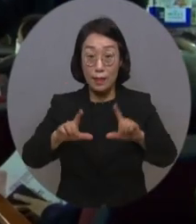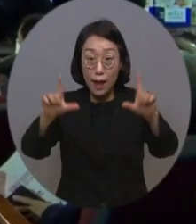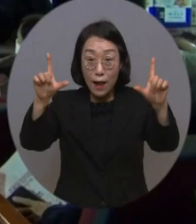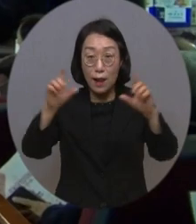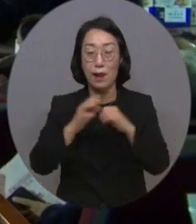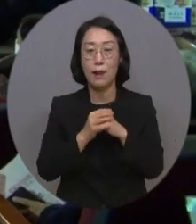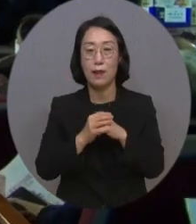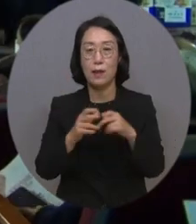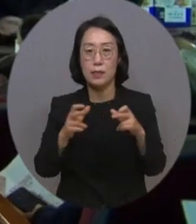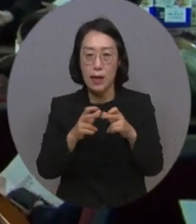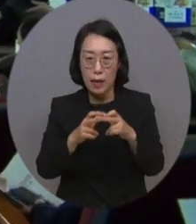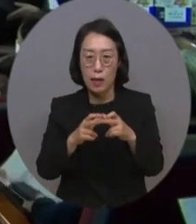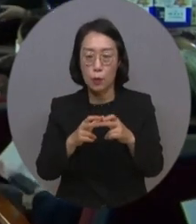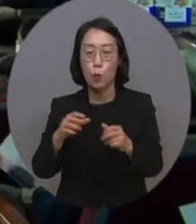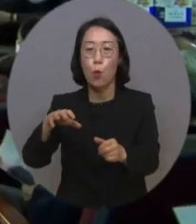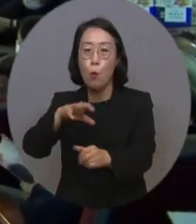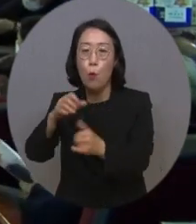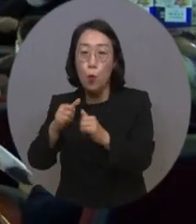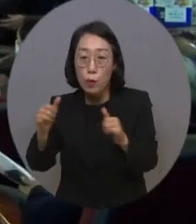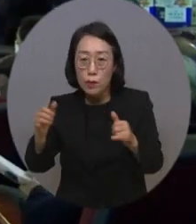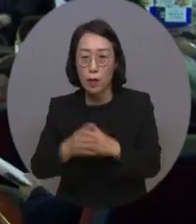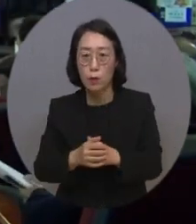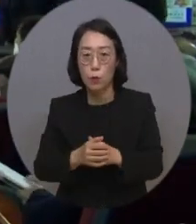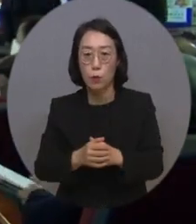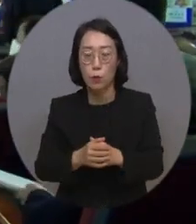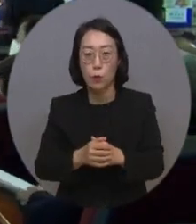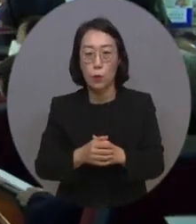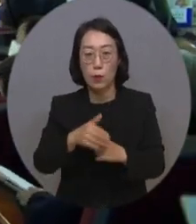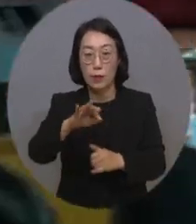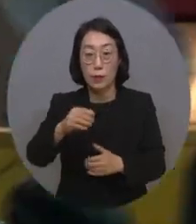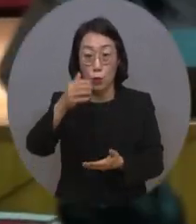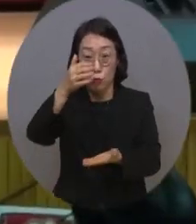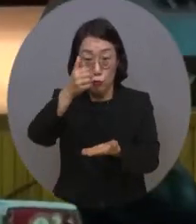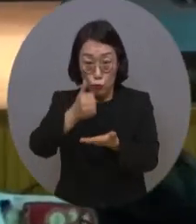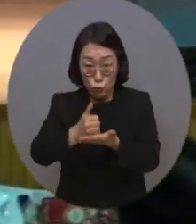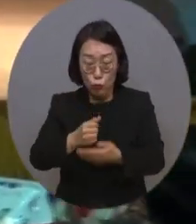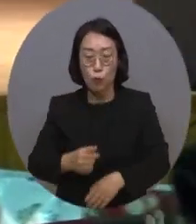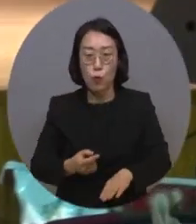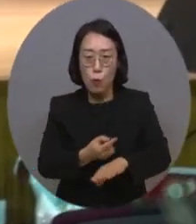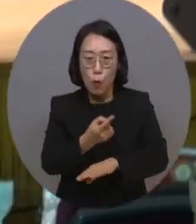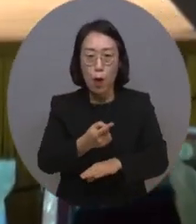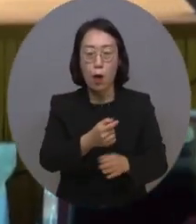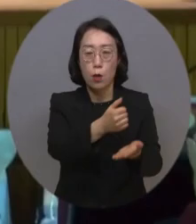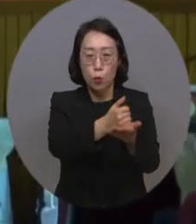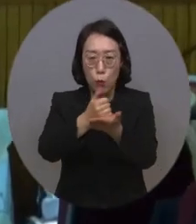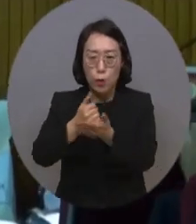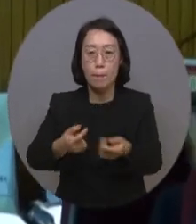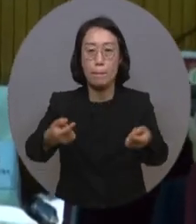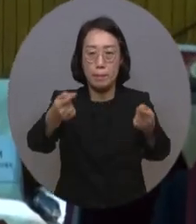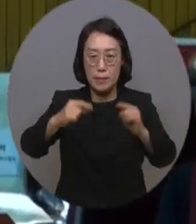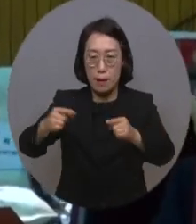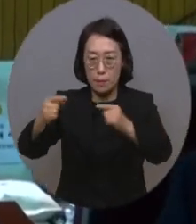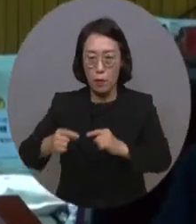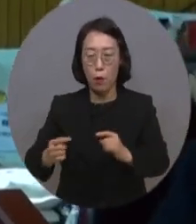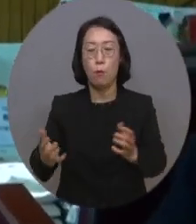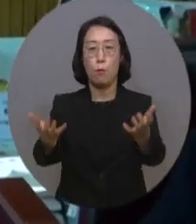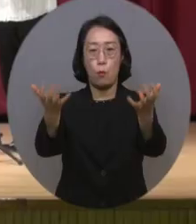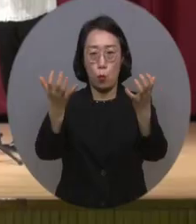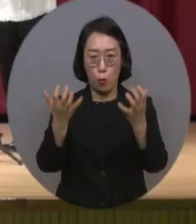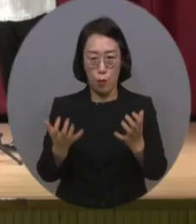행사에는 장애인 및 보호자와 송기섭 진천군수를 포함한 많은 내빈이 참석한 가운데 진행되었습니다